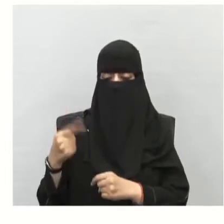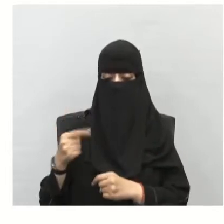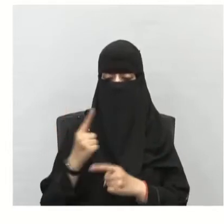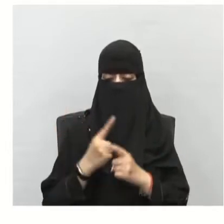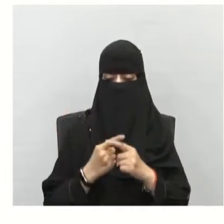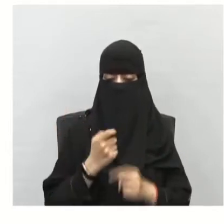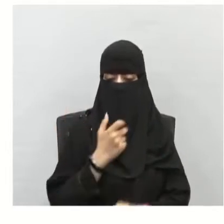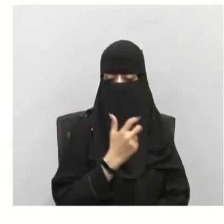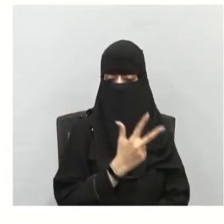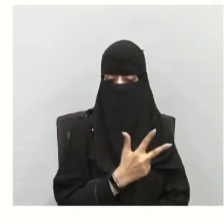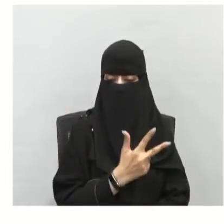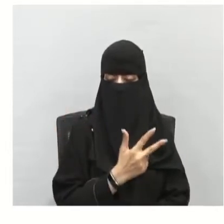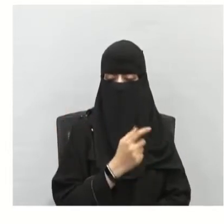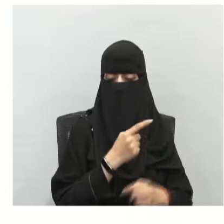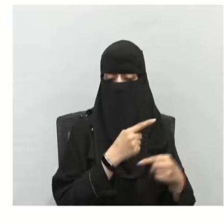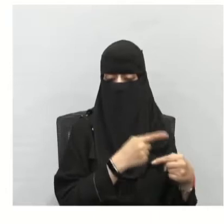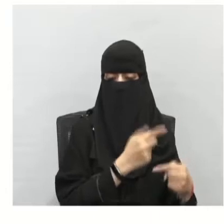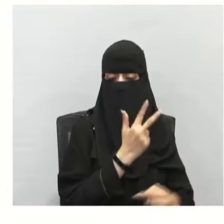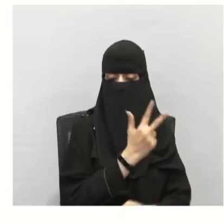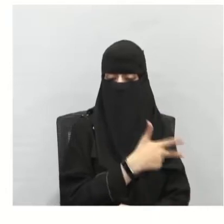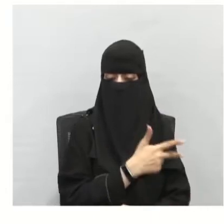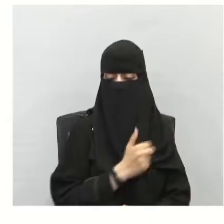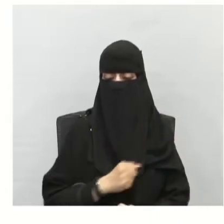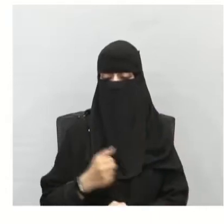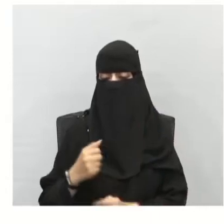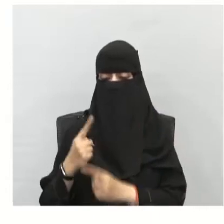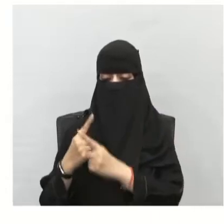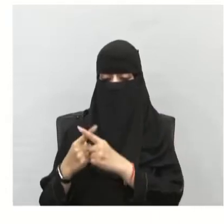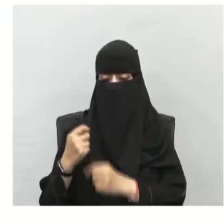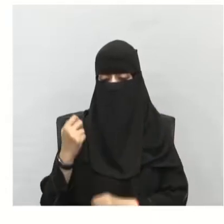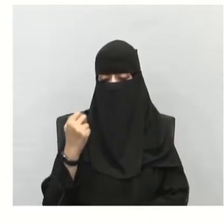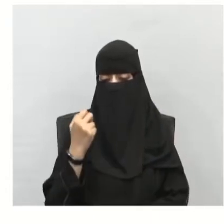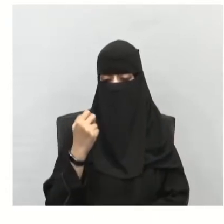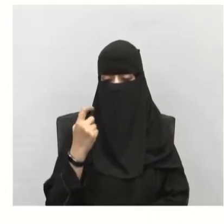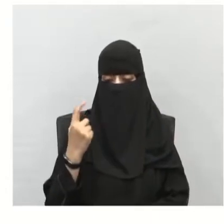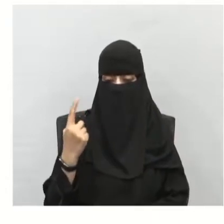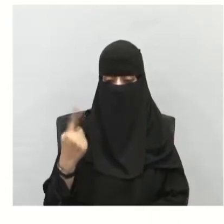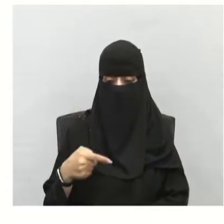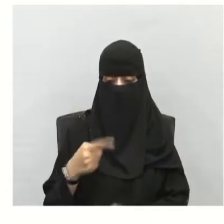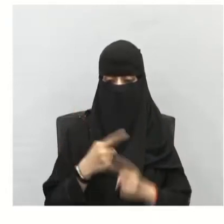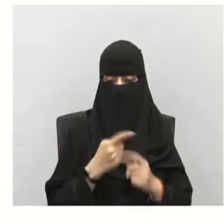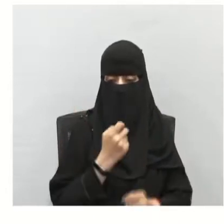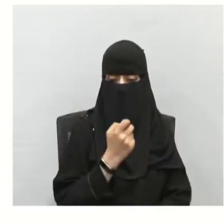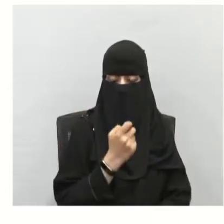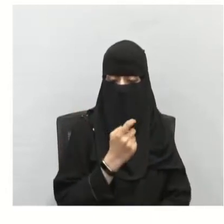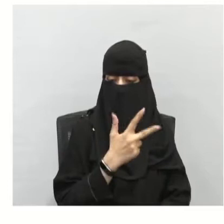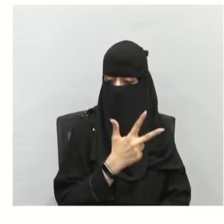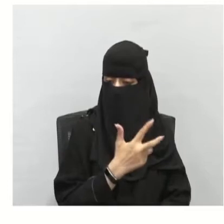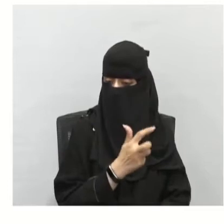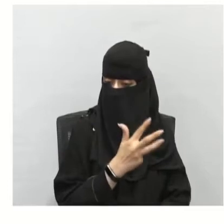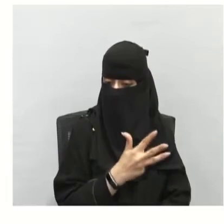10 في 8 80، 10 في 9 90، وأخيرا